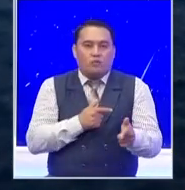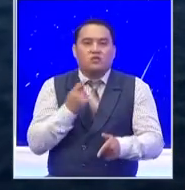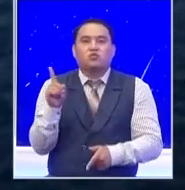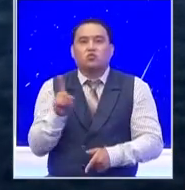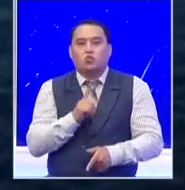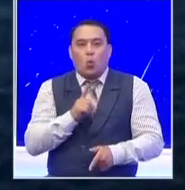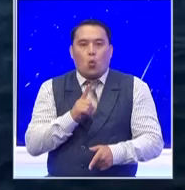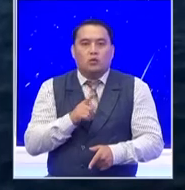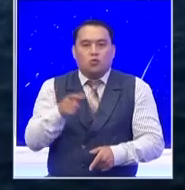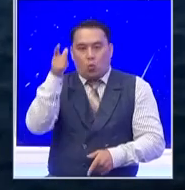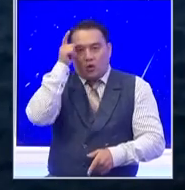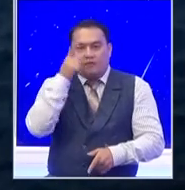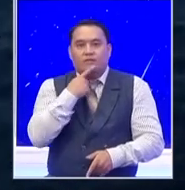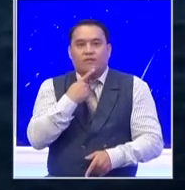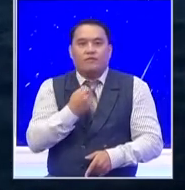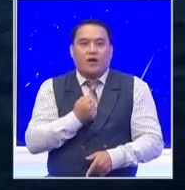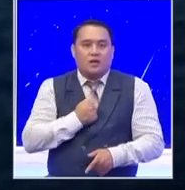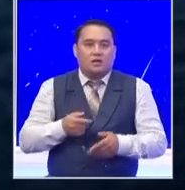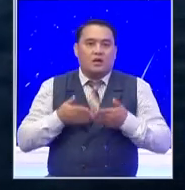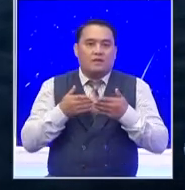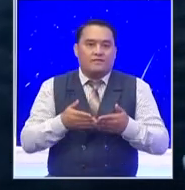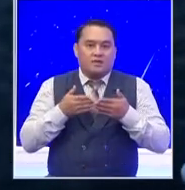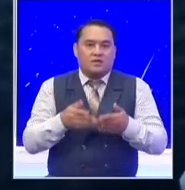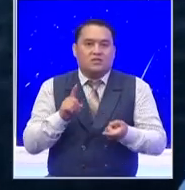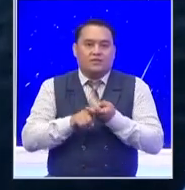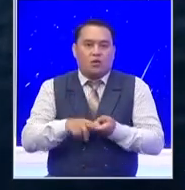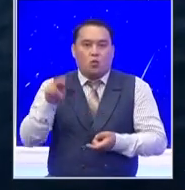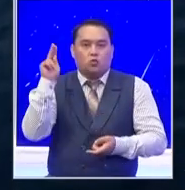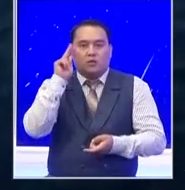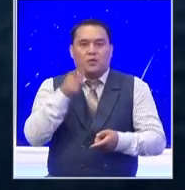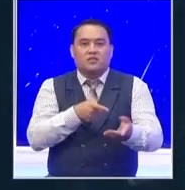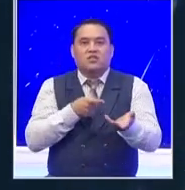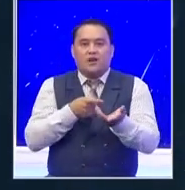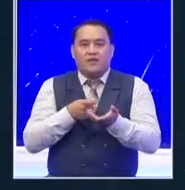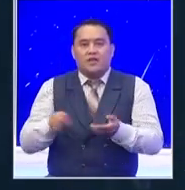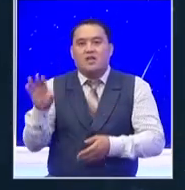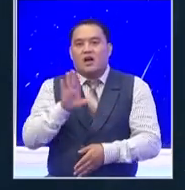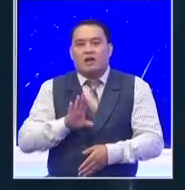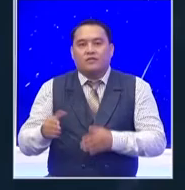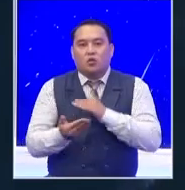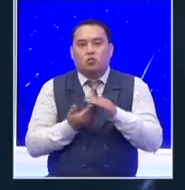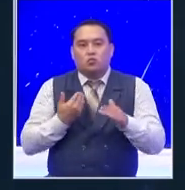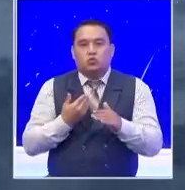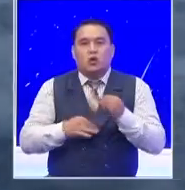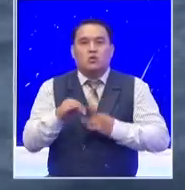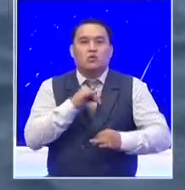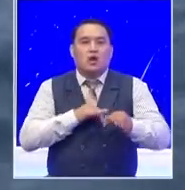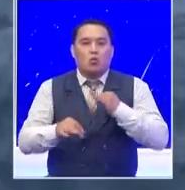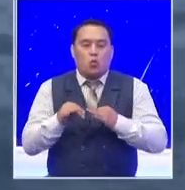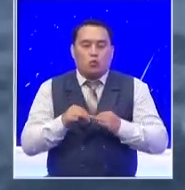из-за развертывания турецких военных кораблей в Эгейском море в связи с учениями со стрельбами. Евросоюз призывает стороны к